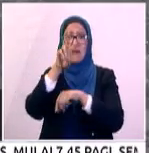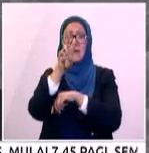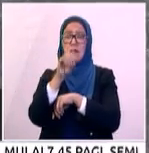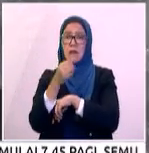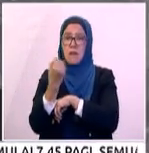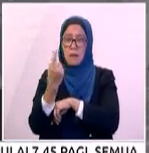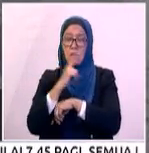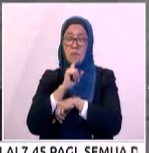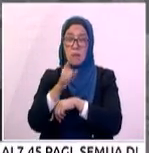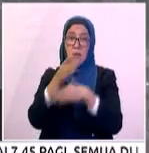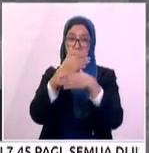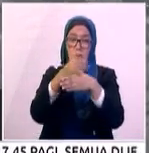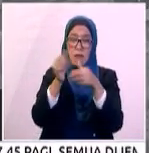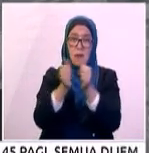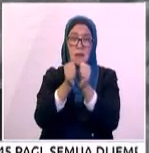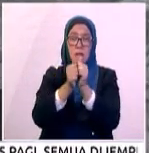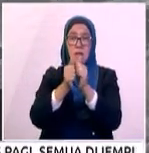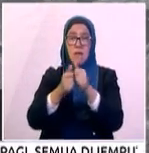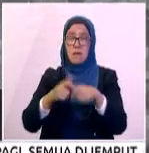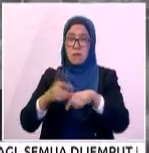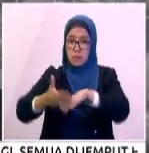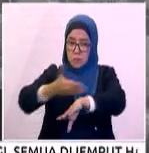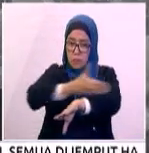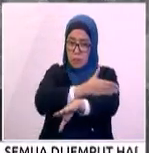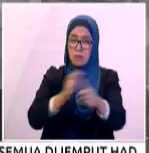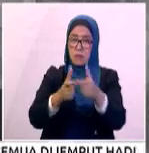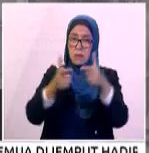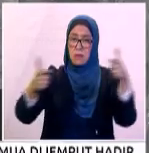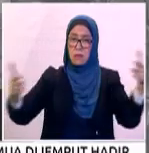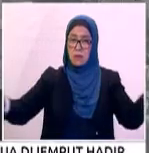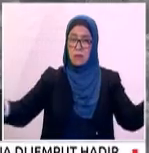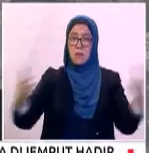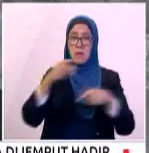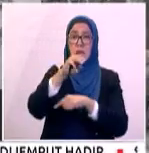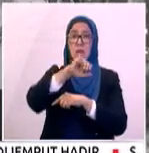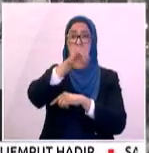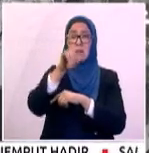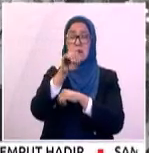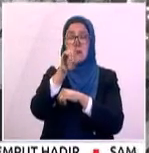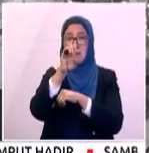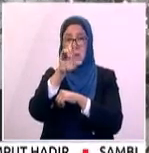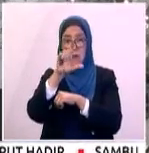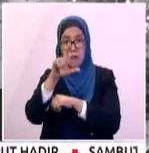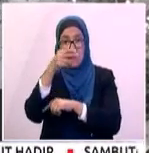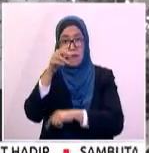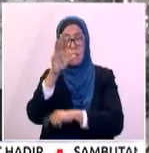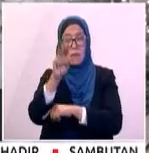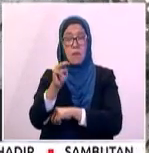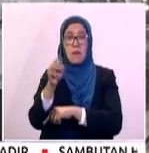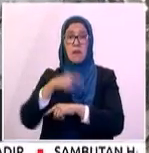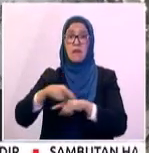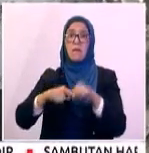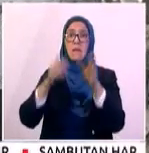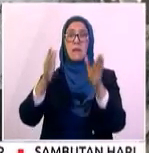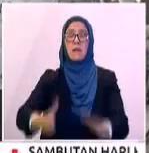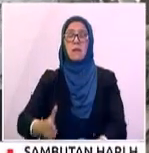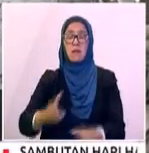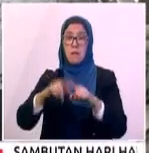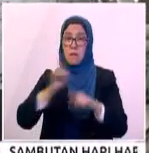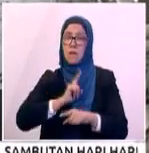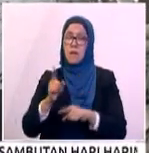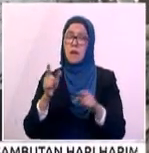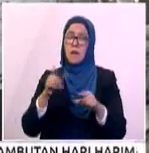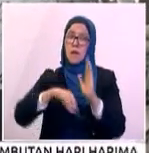pembesaran Masjidil Haram, umat Islam kini boleh beribadah dengan lebih selesa dengan penambahbaikan yang dilaksana kerajaan Arab